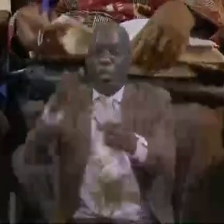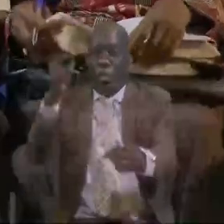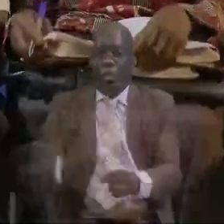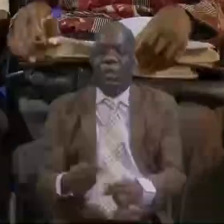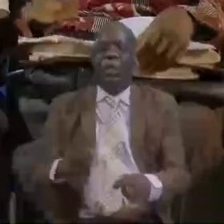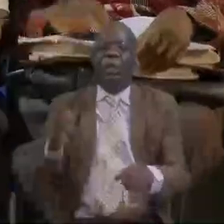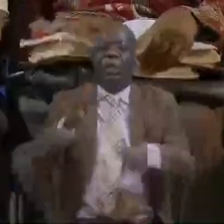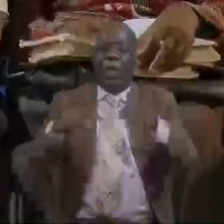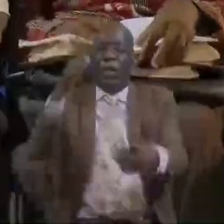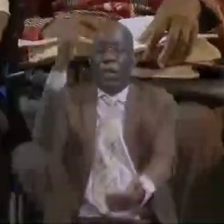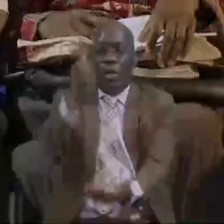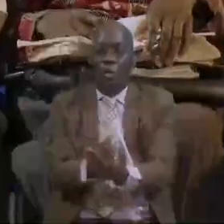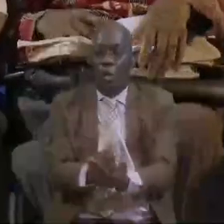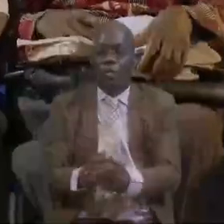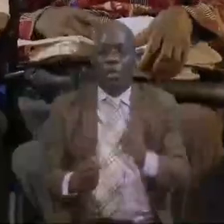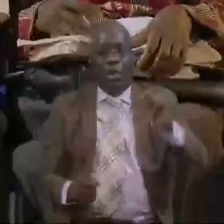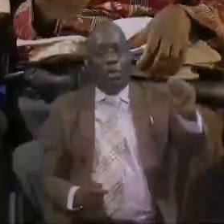amen.